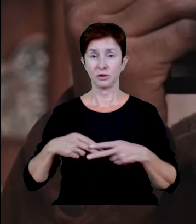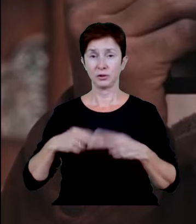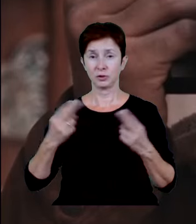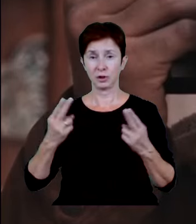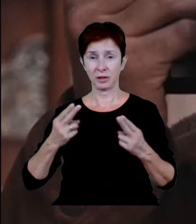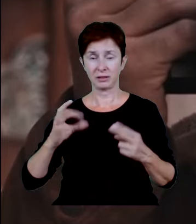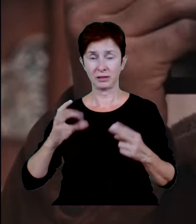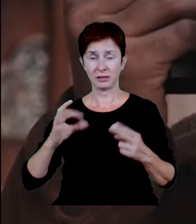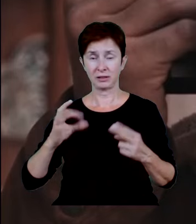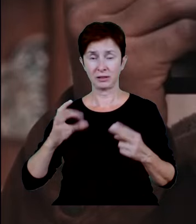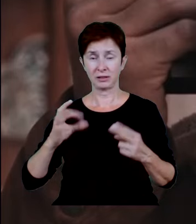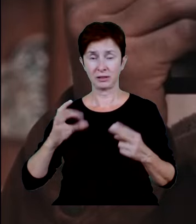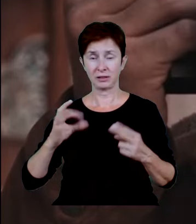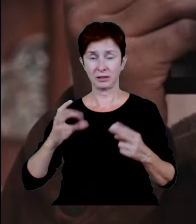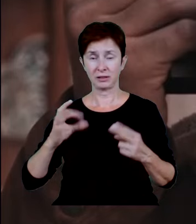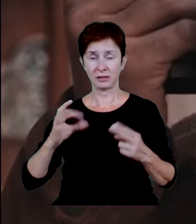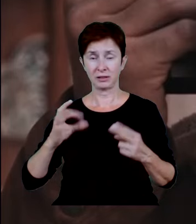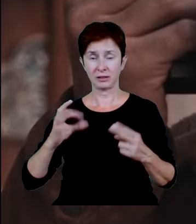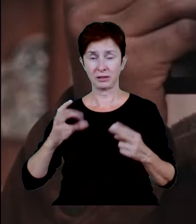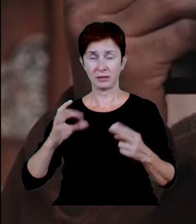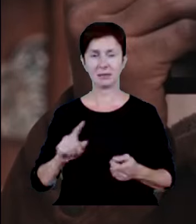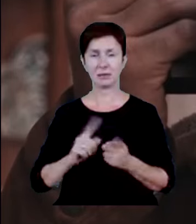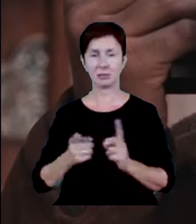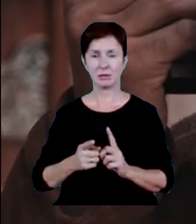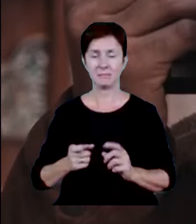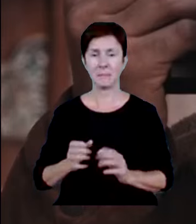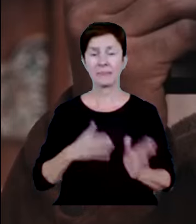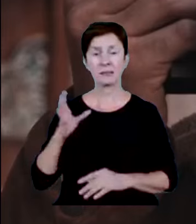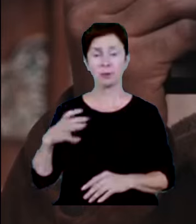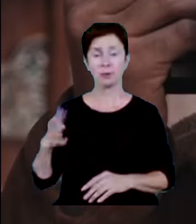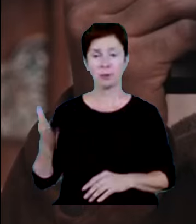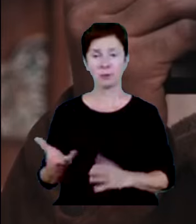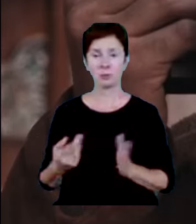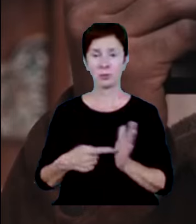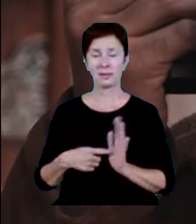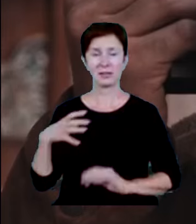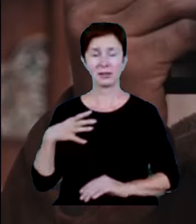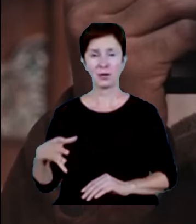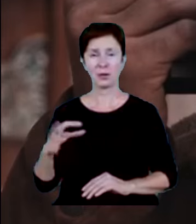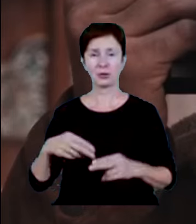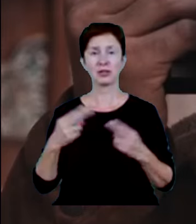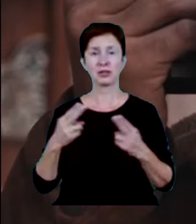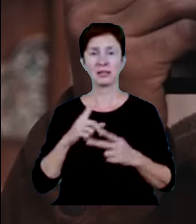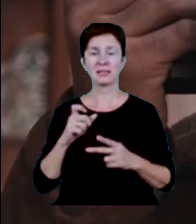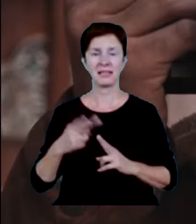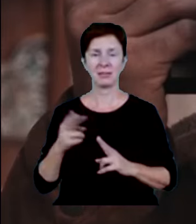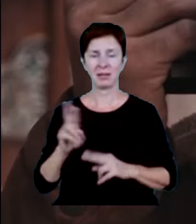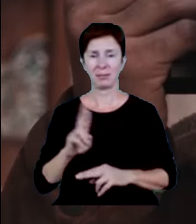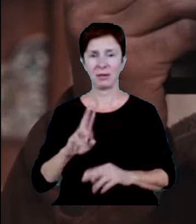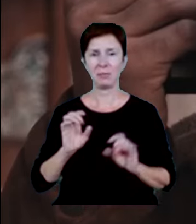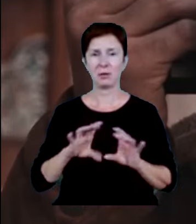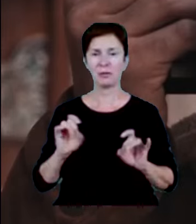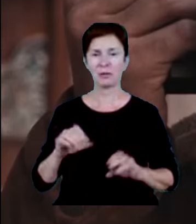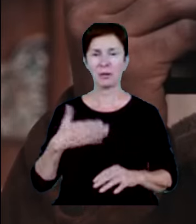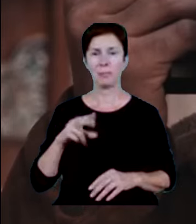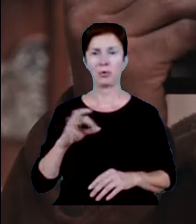i kolejny gość, tym samym też ostatni gość Dnia z Republiką, profesor Bogdan Musiał,